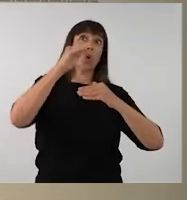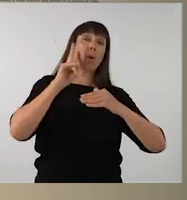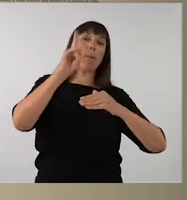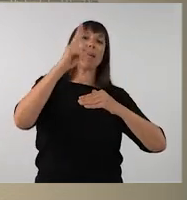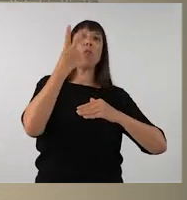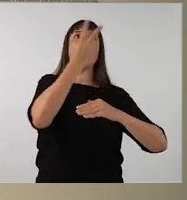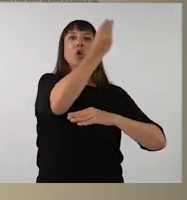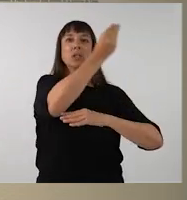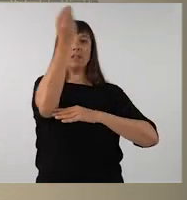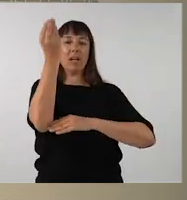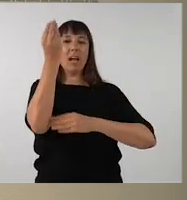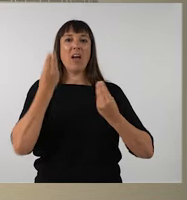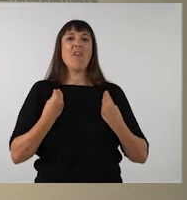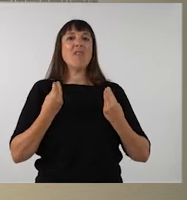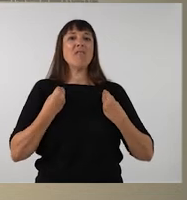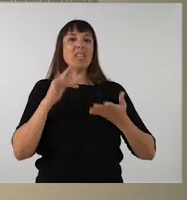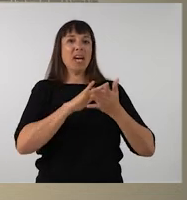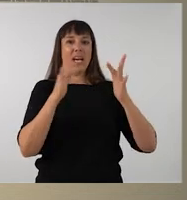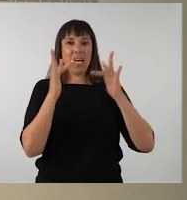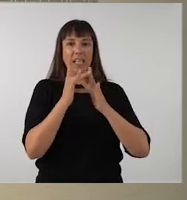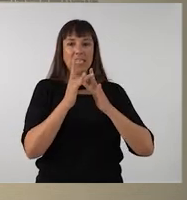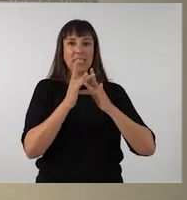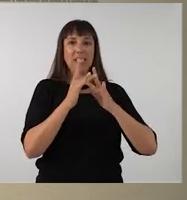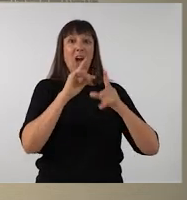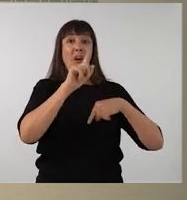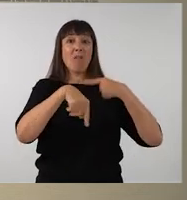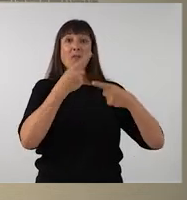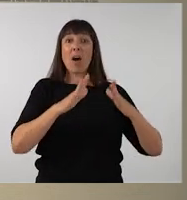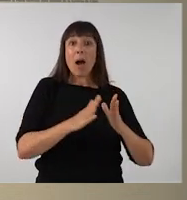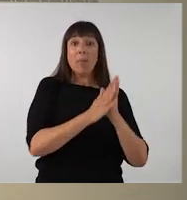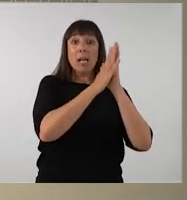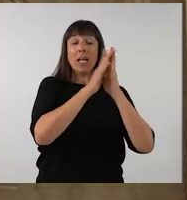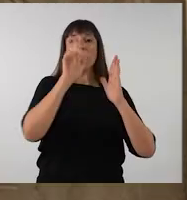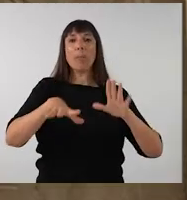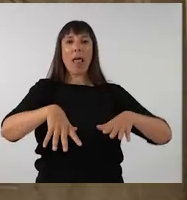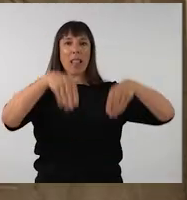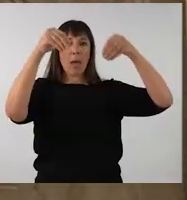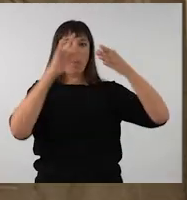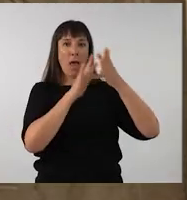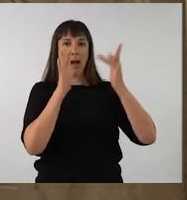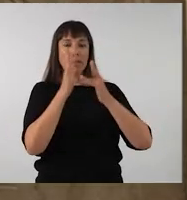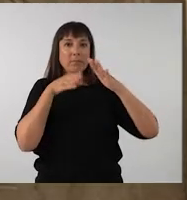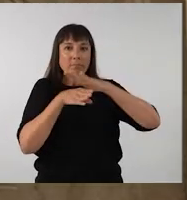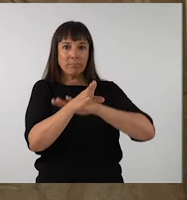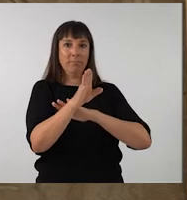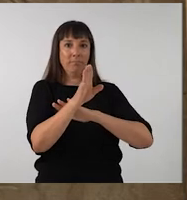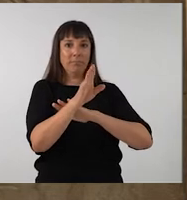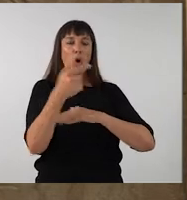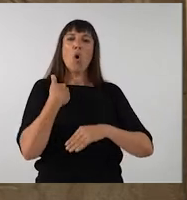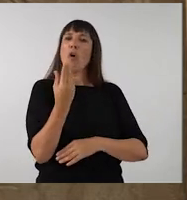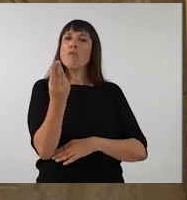vivència, hi ha dues escenes de la vida de Crist, la Sagrada Família i l'entrada de Crist al temple. Trobo